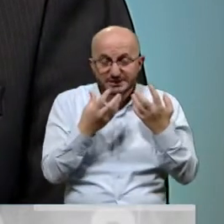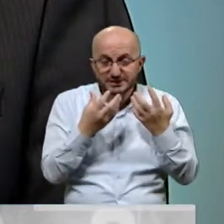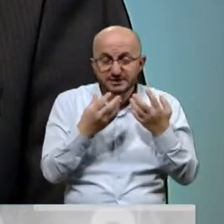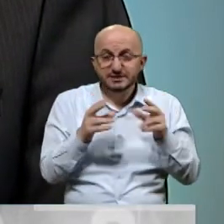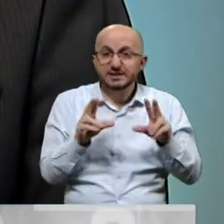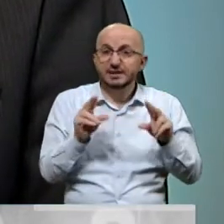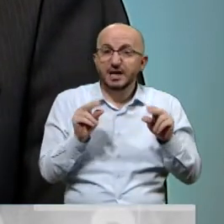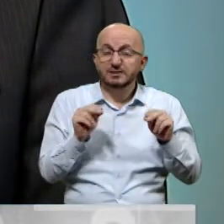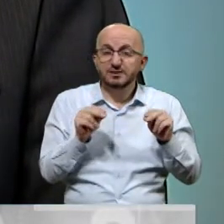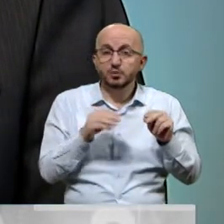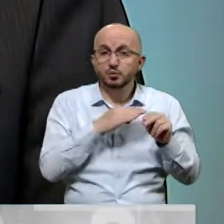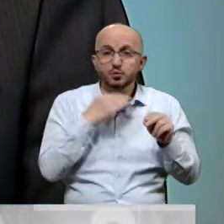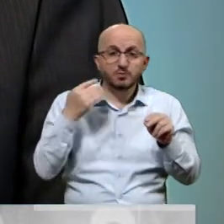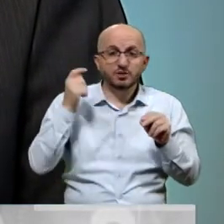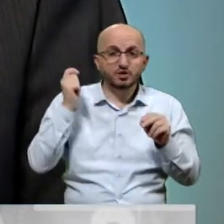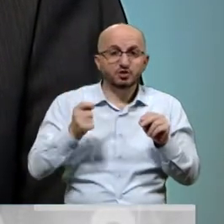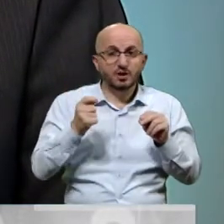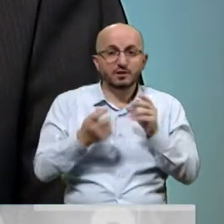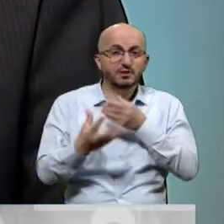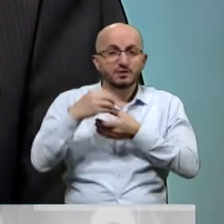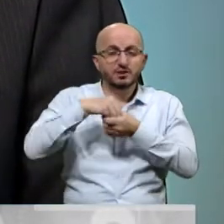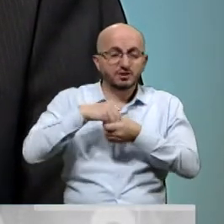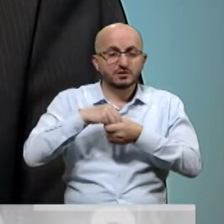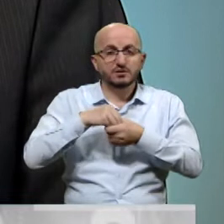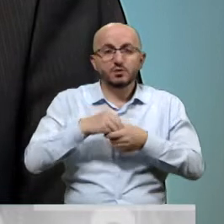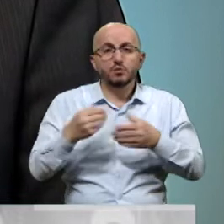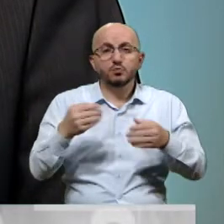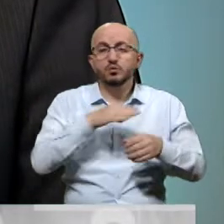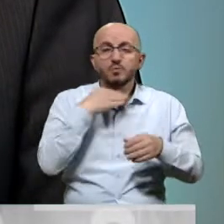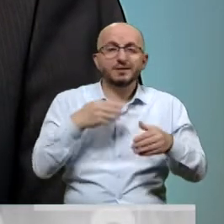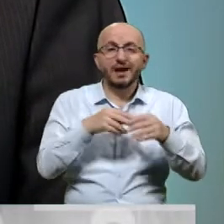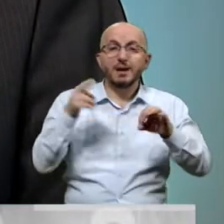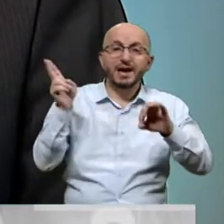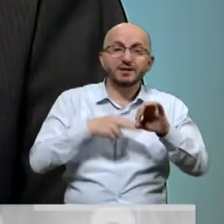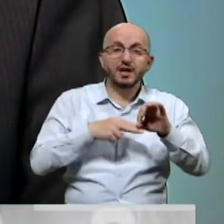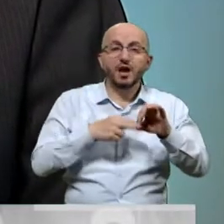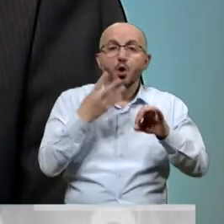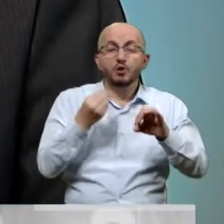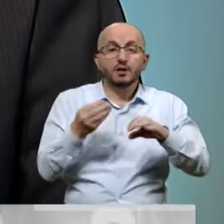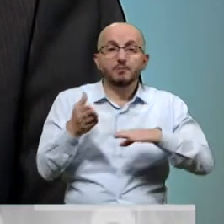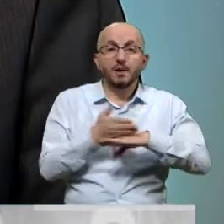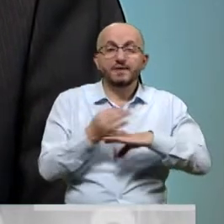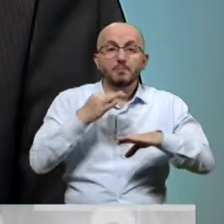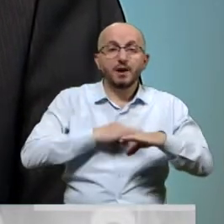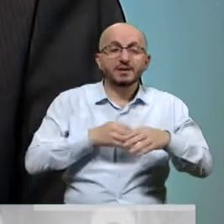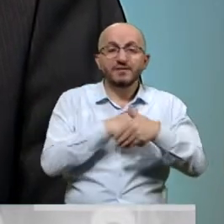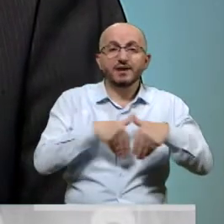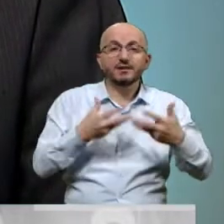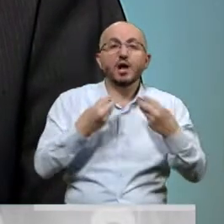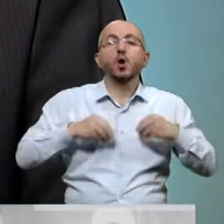yeter ki kurbanlık şartlarını taşısın, kurbana mani olan maddi ve manevi engelleri